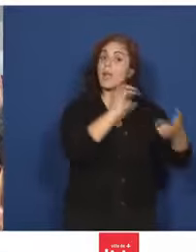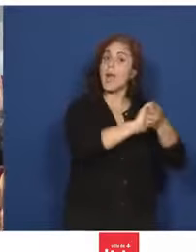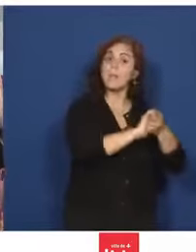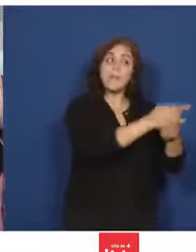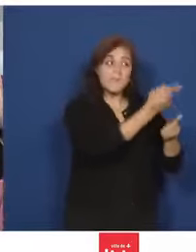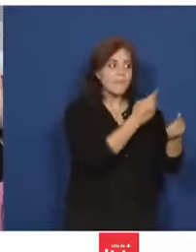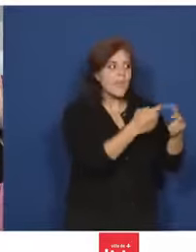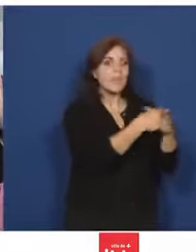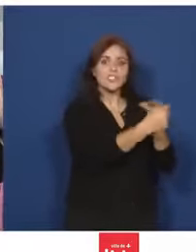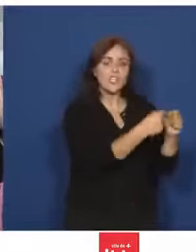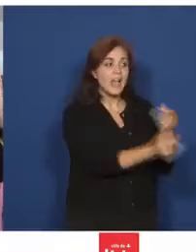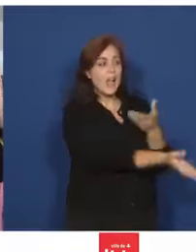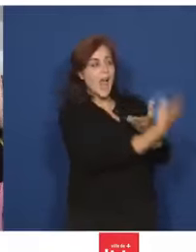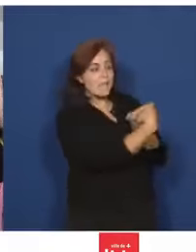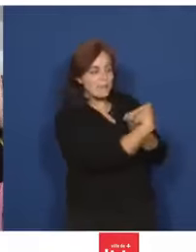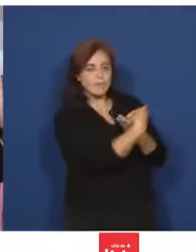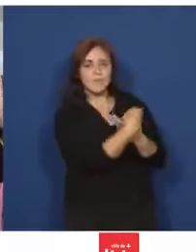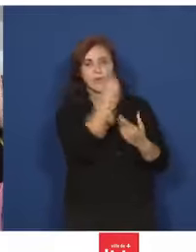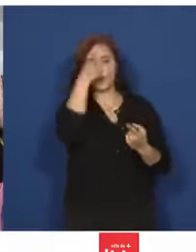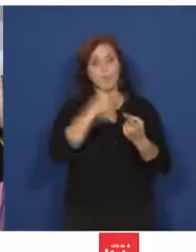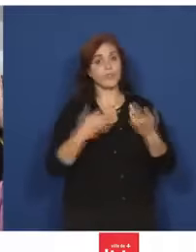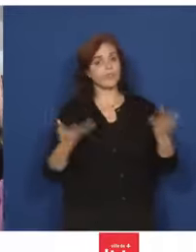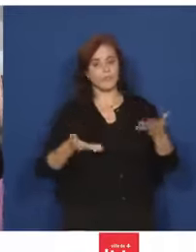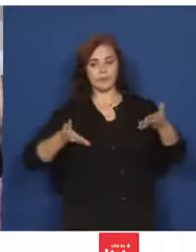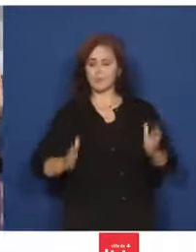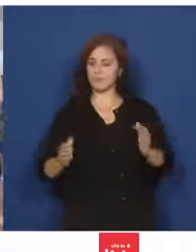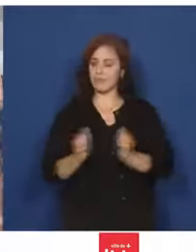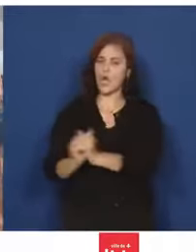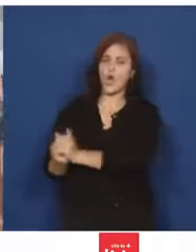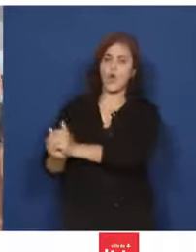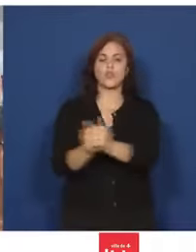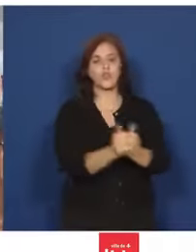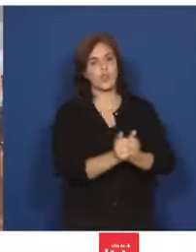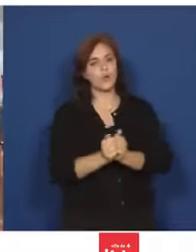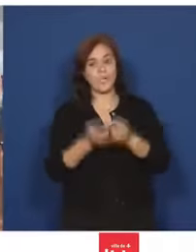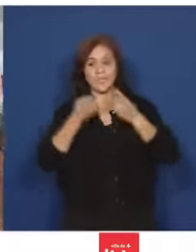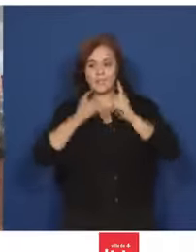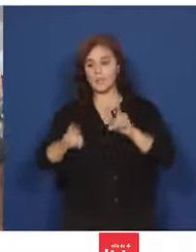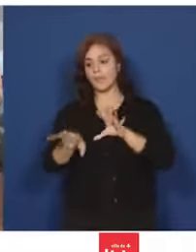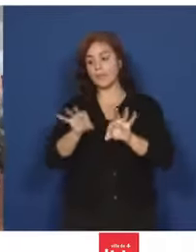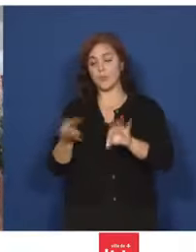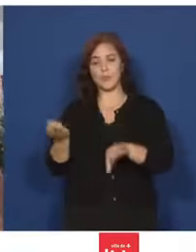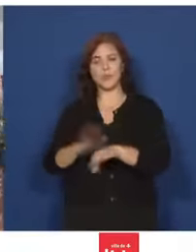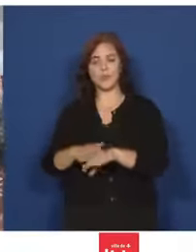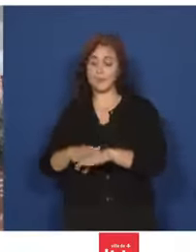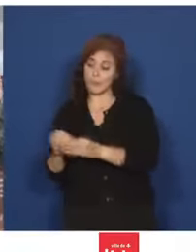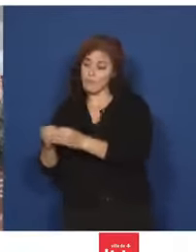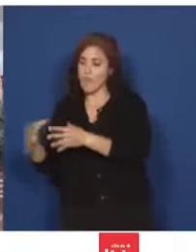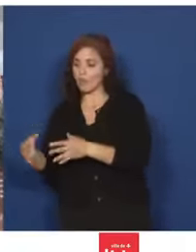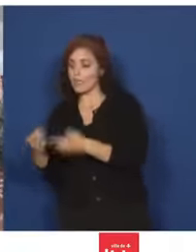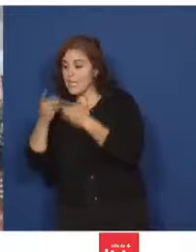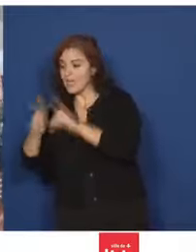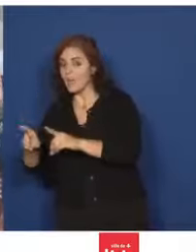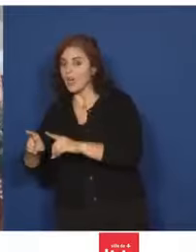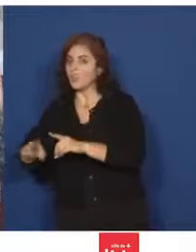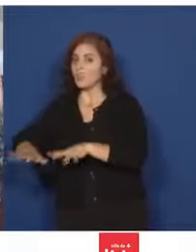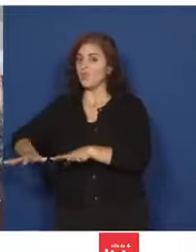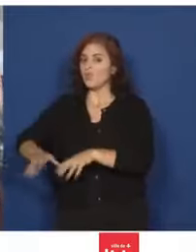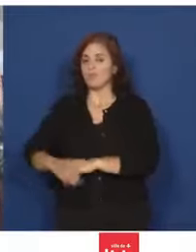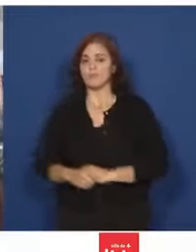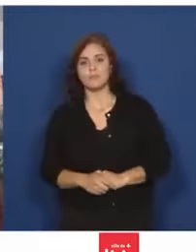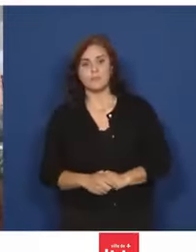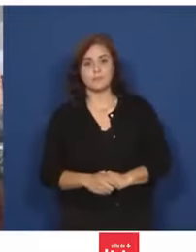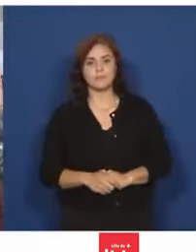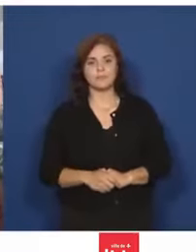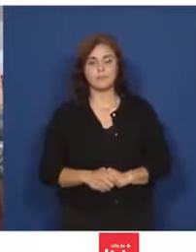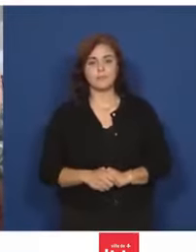Plantes de Lille, dans un bel esprit démocratique si douloureusement étranger à votre majorité. Je ne puis que vous inciter à nous présenter